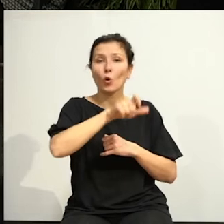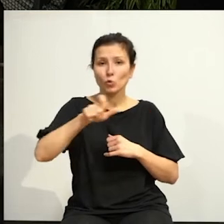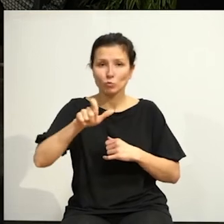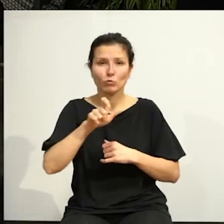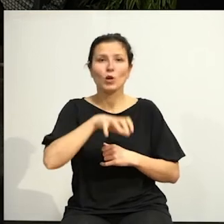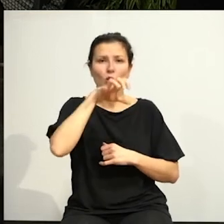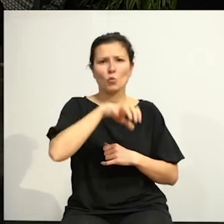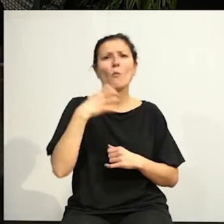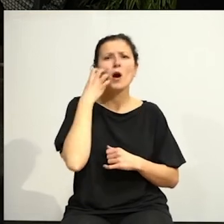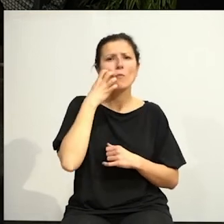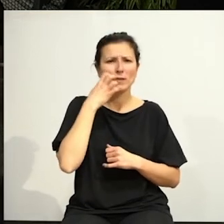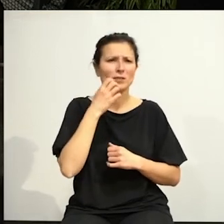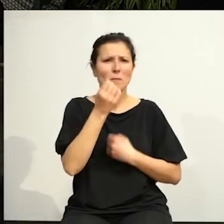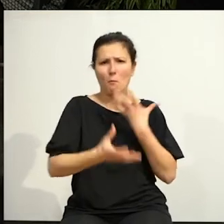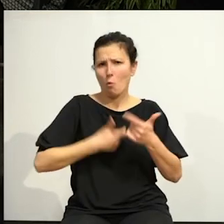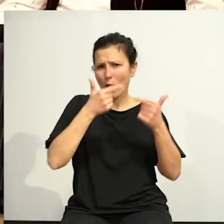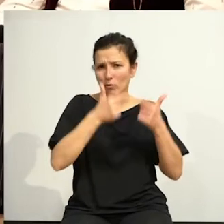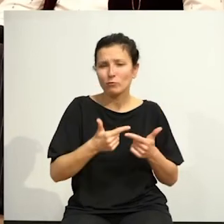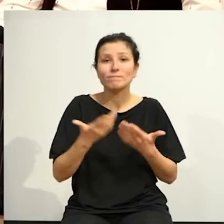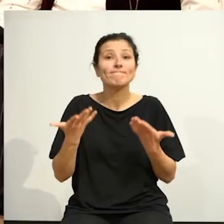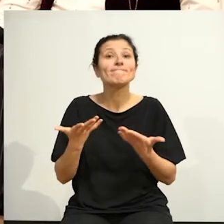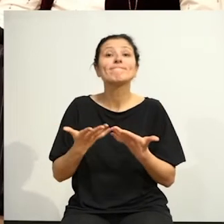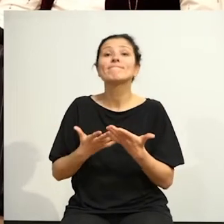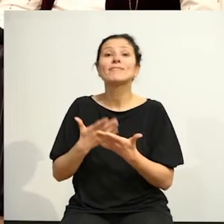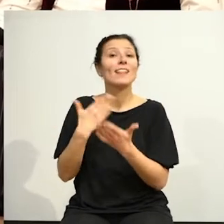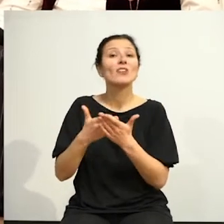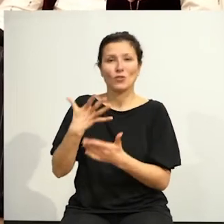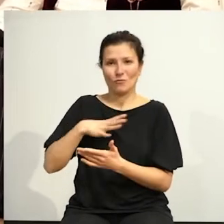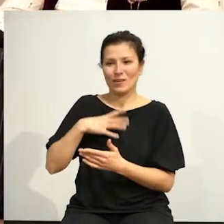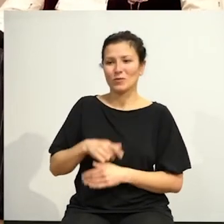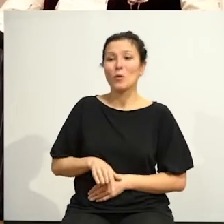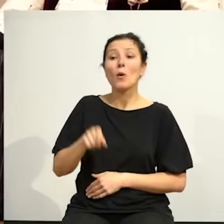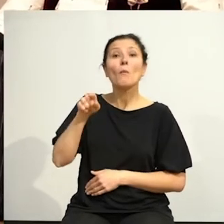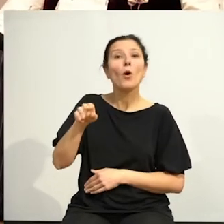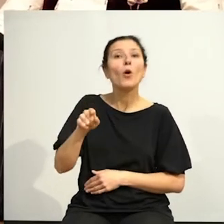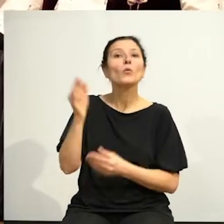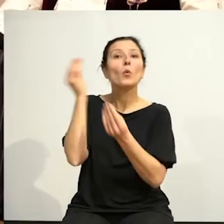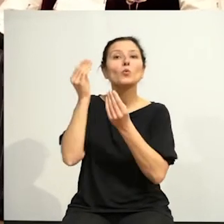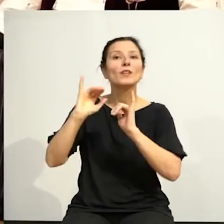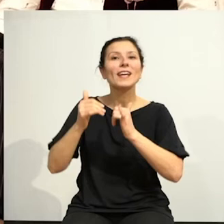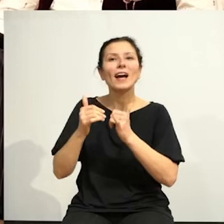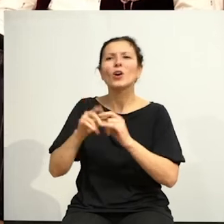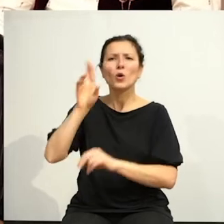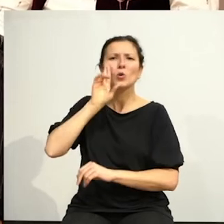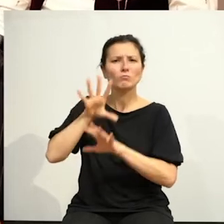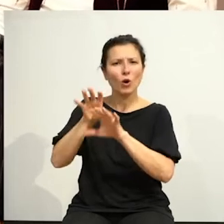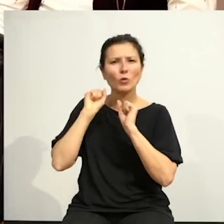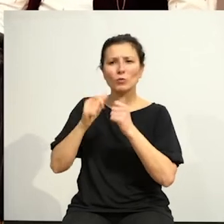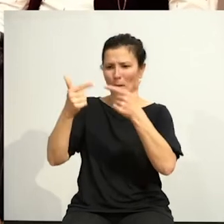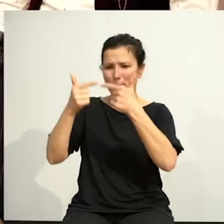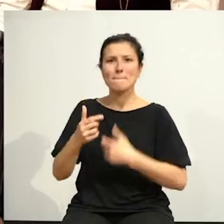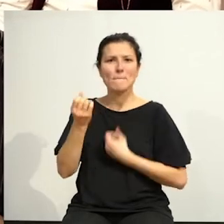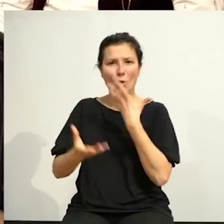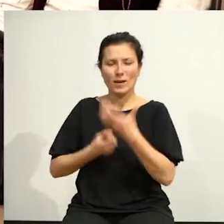romantyków, jest taki chyba, że Norwid uczy czytać poezję. To nie jest taki poeta, który